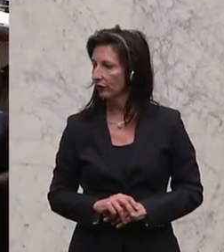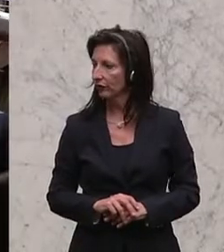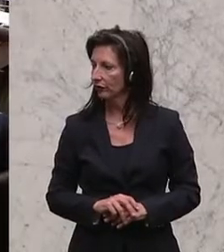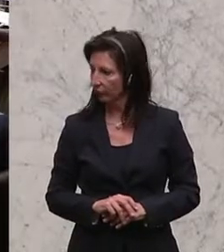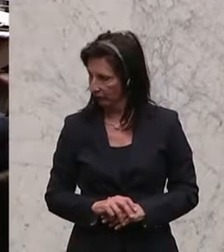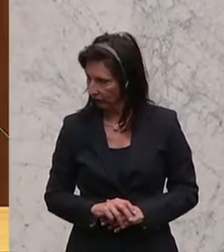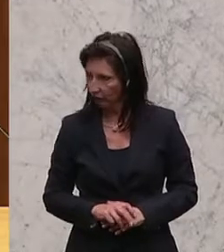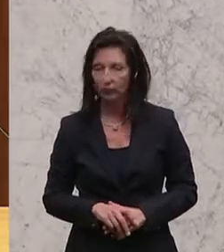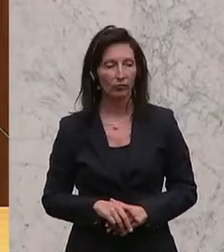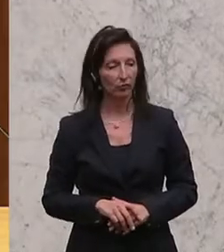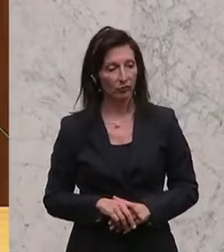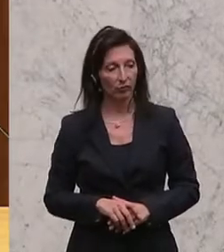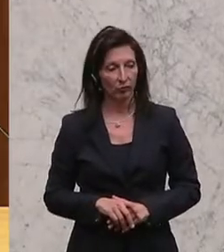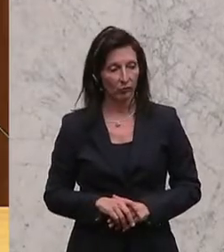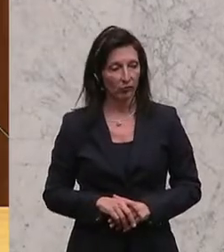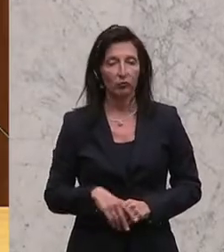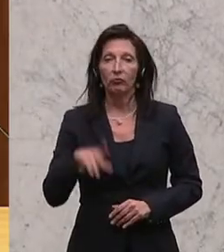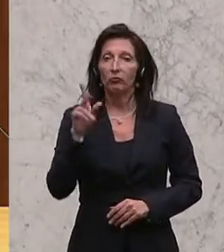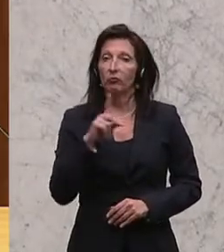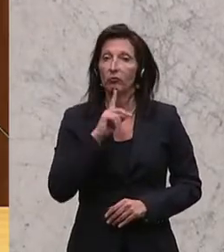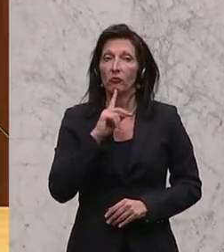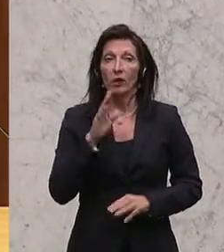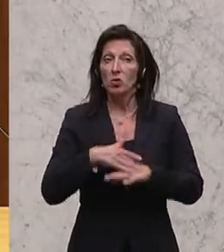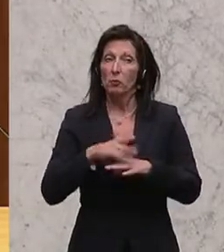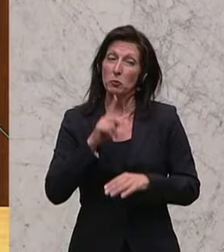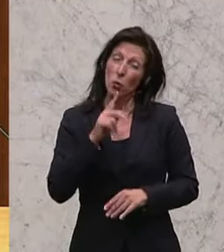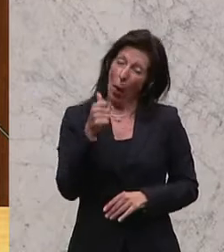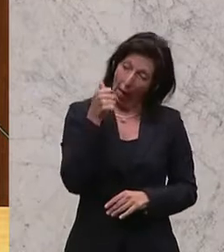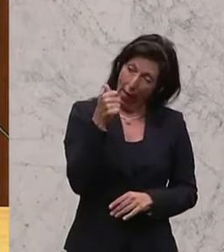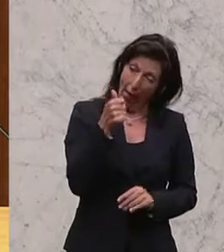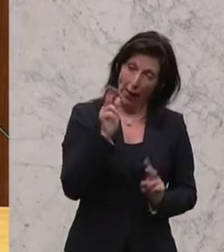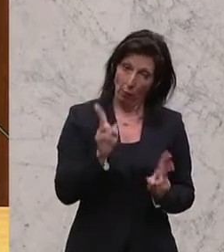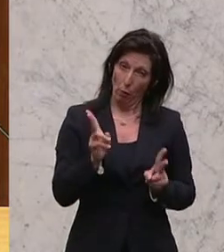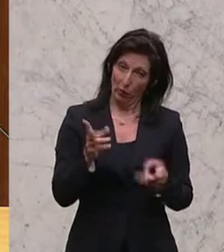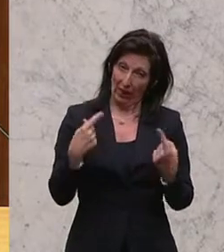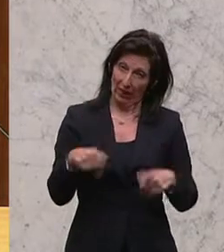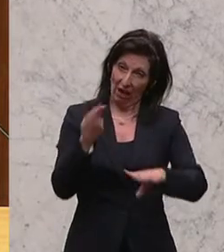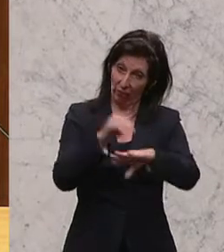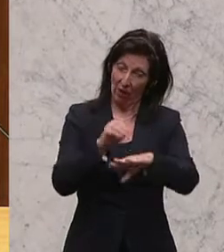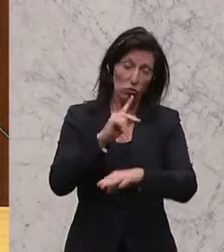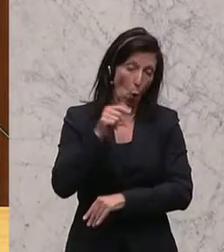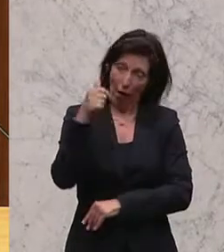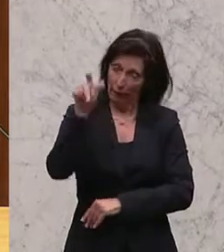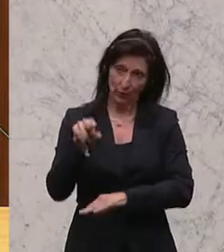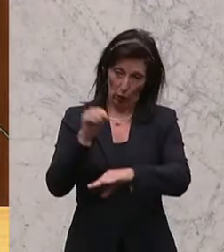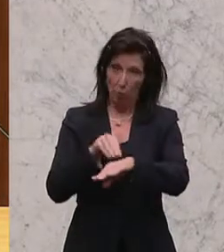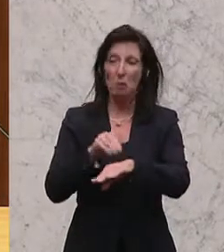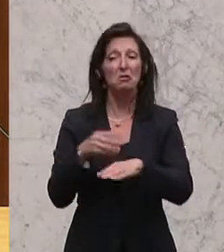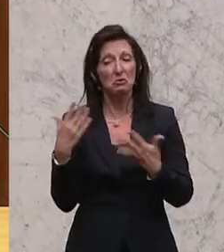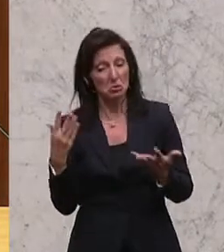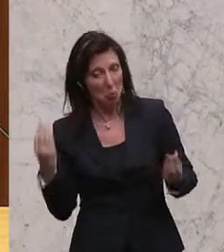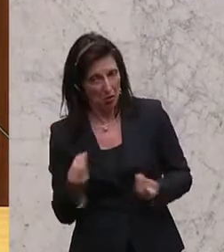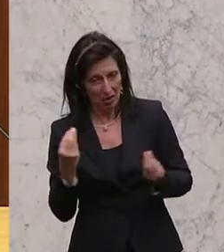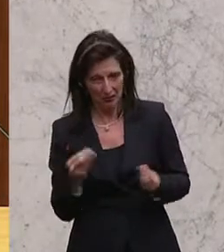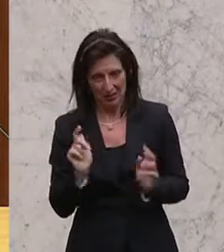Wenn nur einer pro Fraktion genannt werden könnte, würden solche Spielchen einmal nicht mehr laufen können. Dann müssen wir uns auch